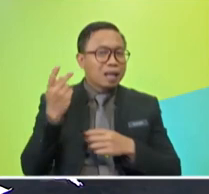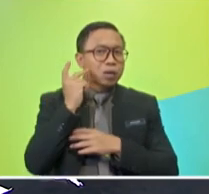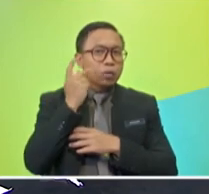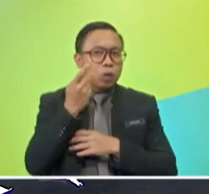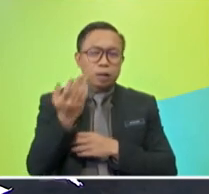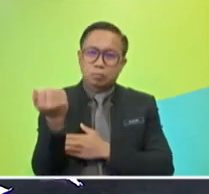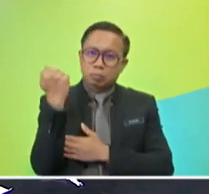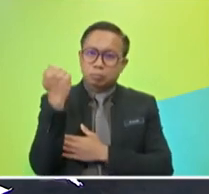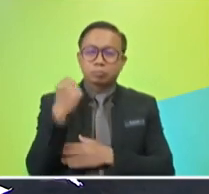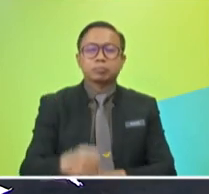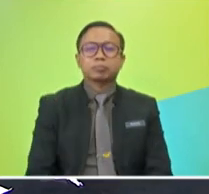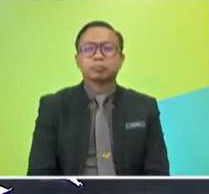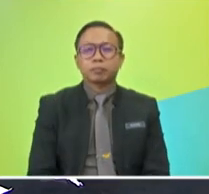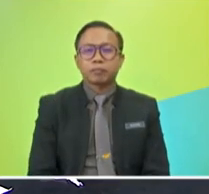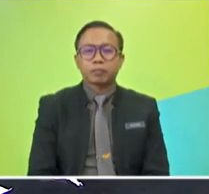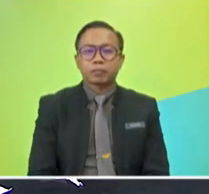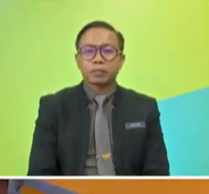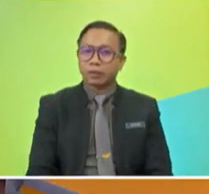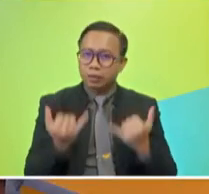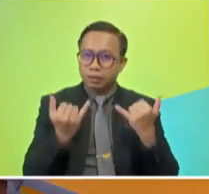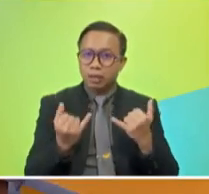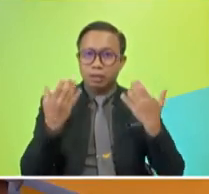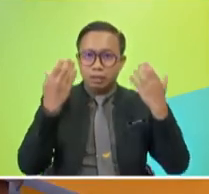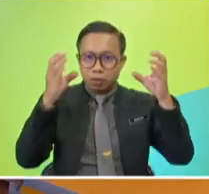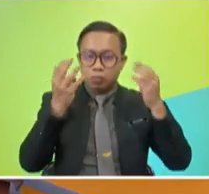betul oke sekarang